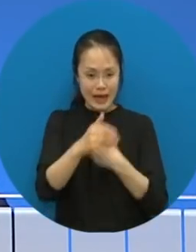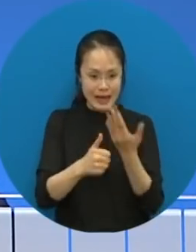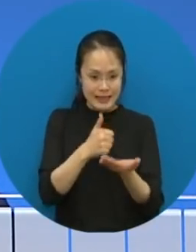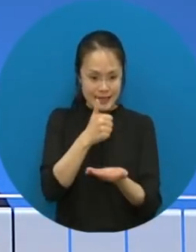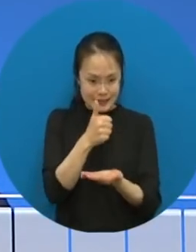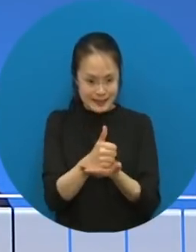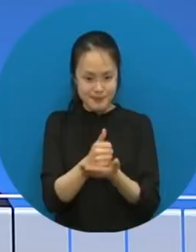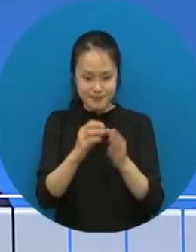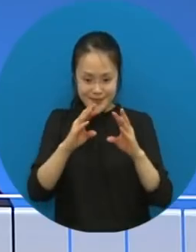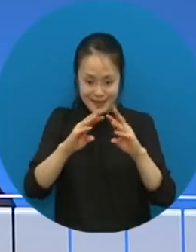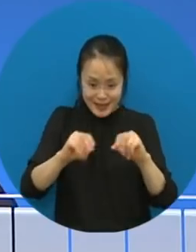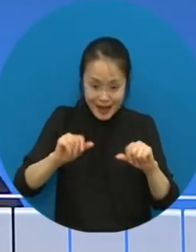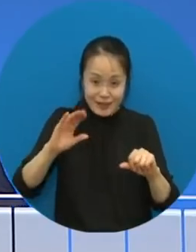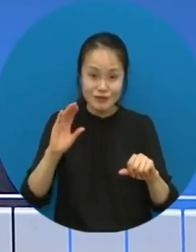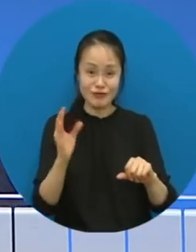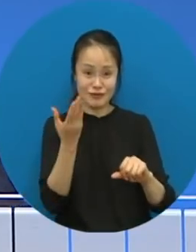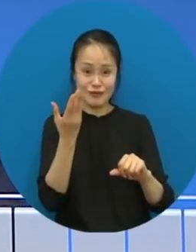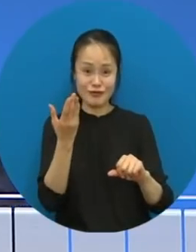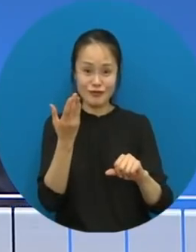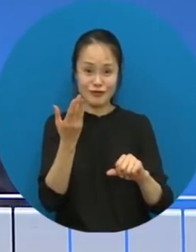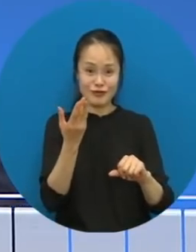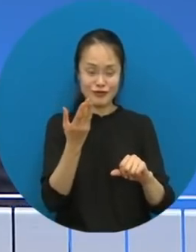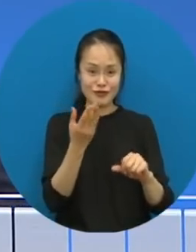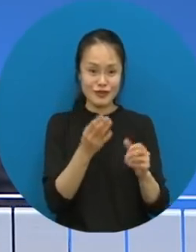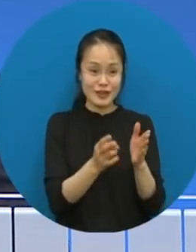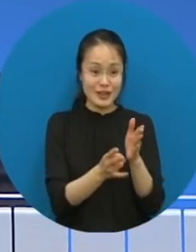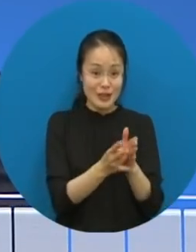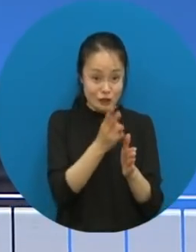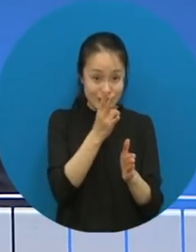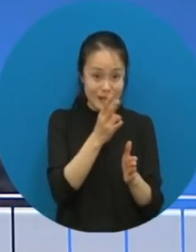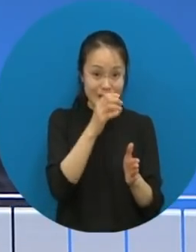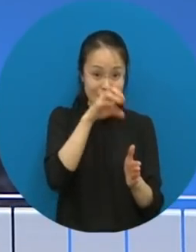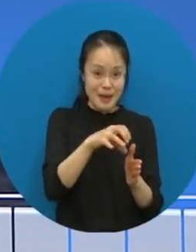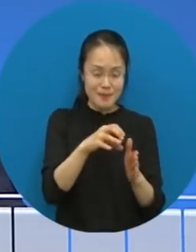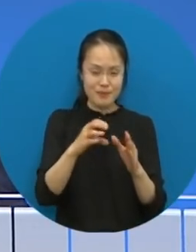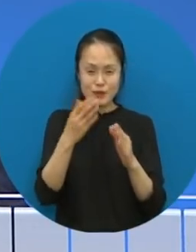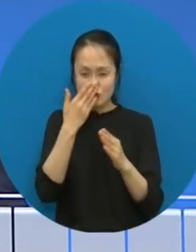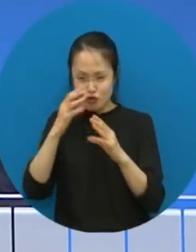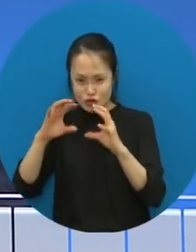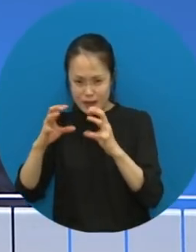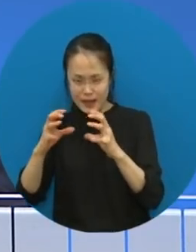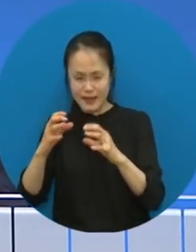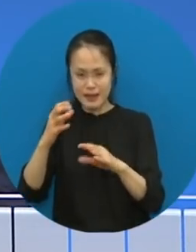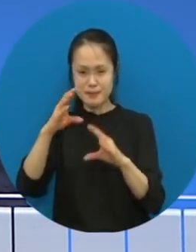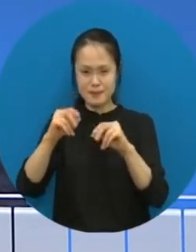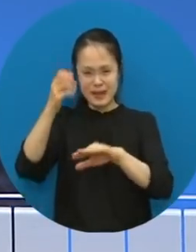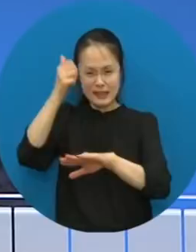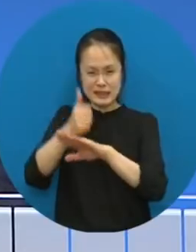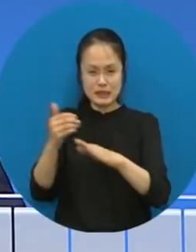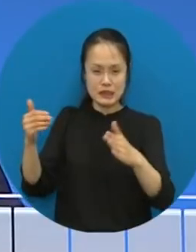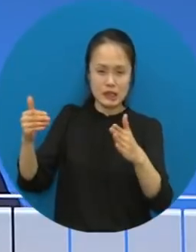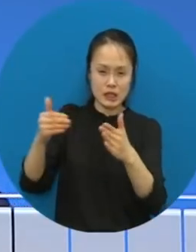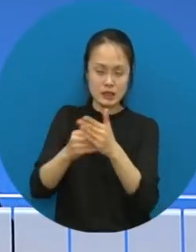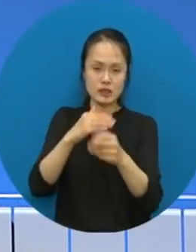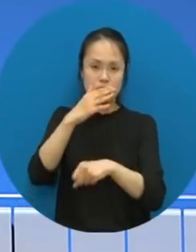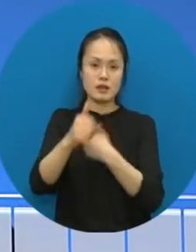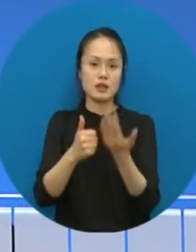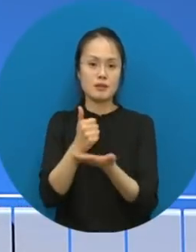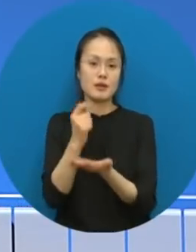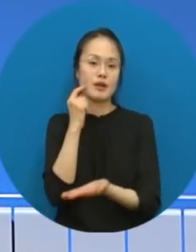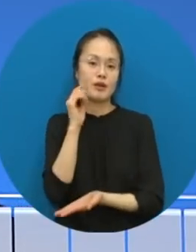주시며 예루살렘과 유대와 사마리아와 땅끝까지 하나님의 영광을 보게 될 것이라고